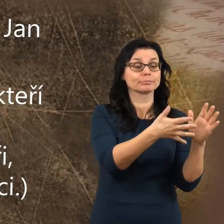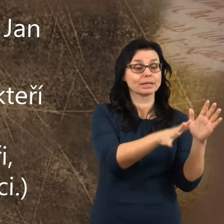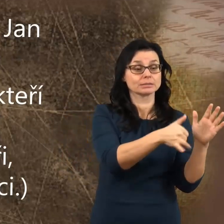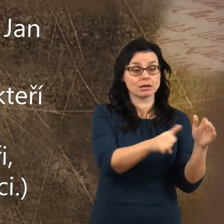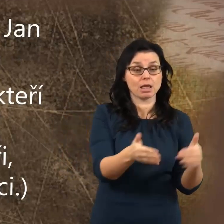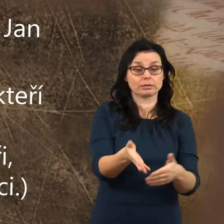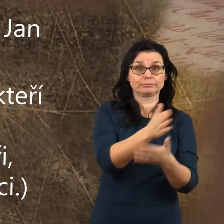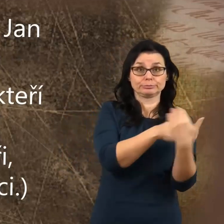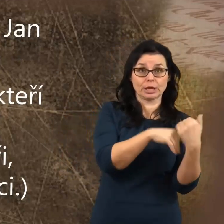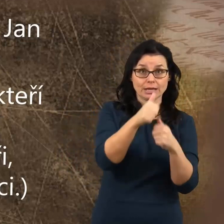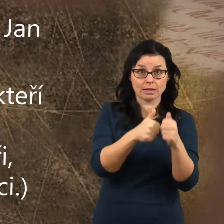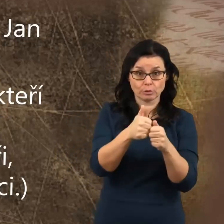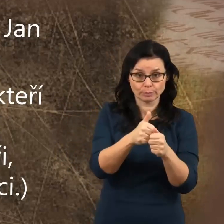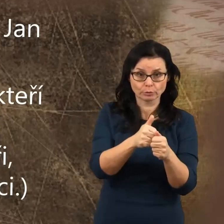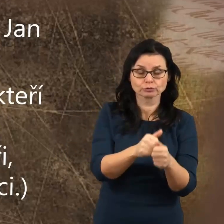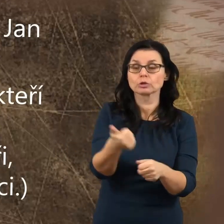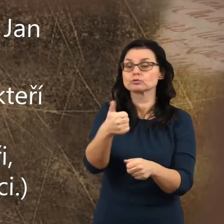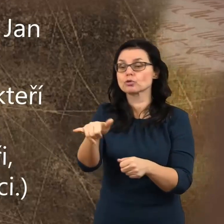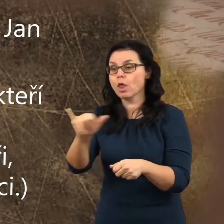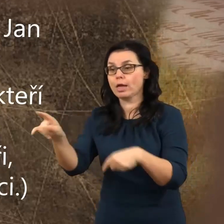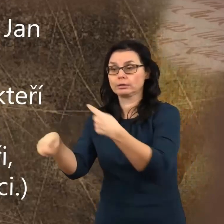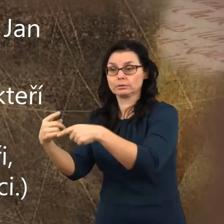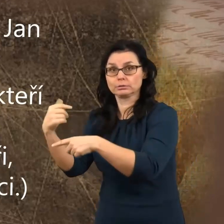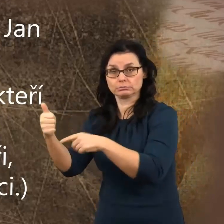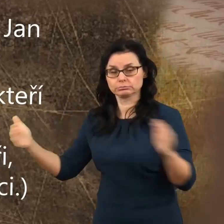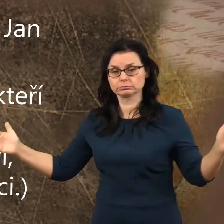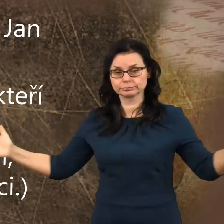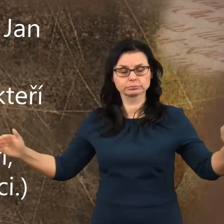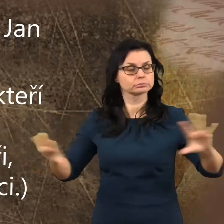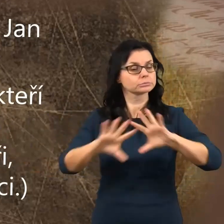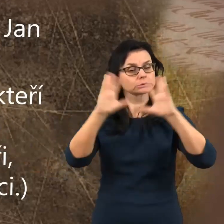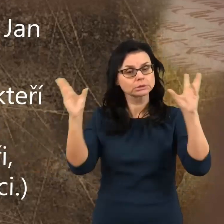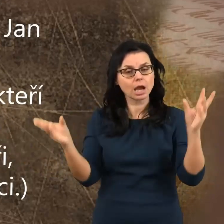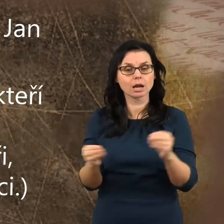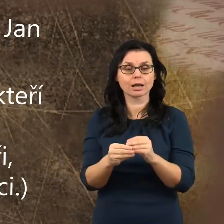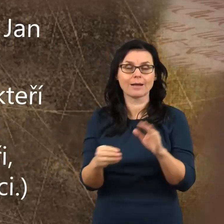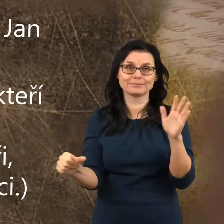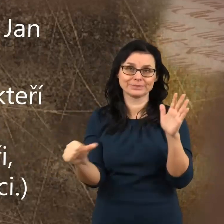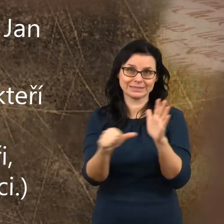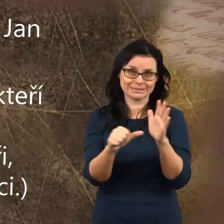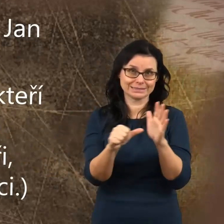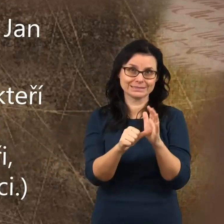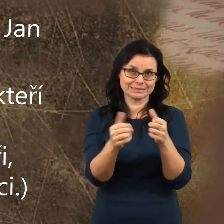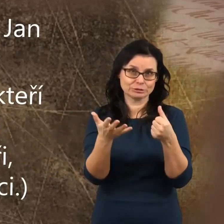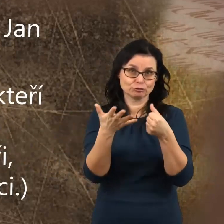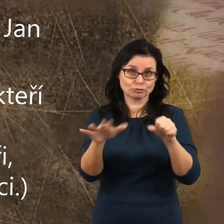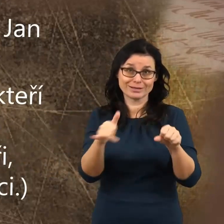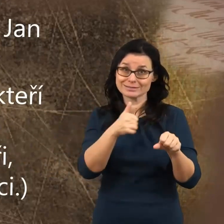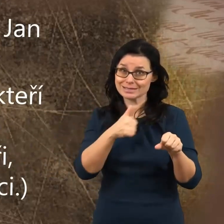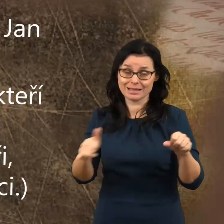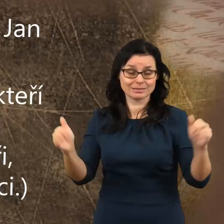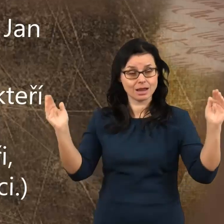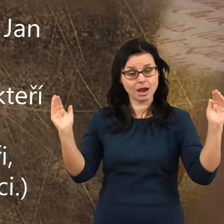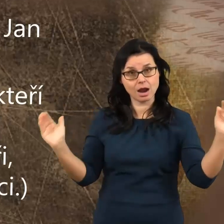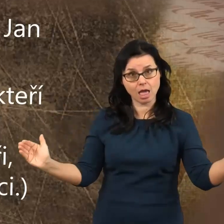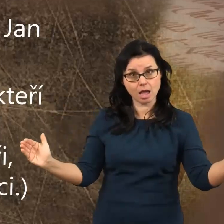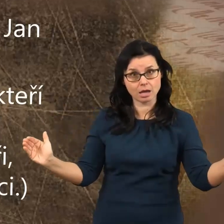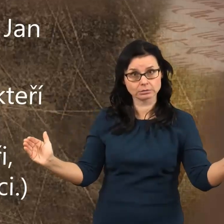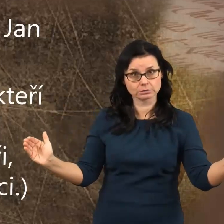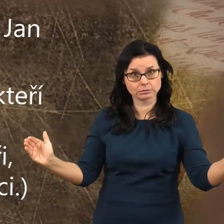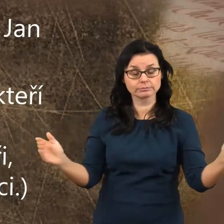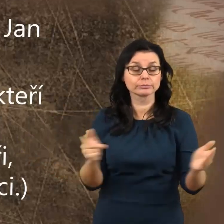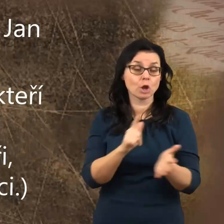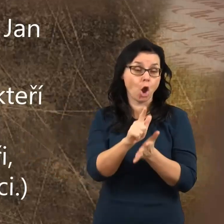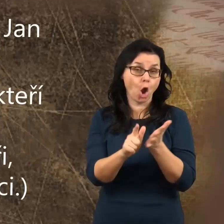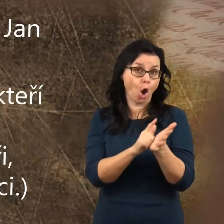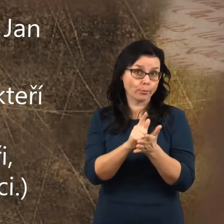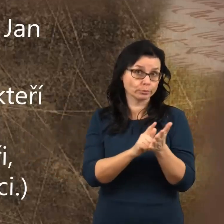letopočtem, sto let našeho letopočtu dává, který ten na tu časovou linii v údobí, ve